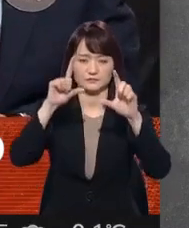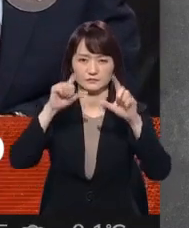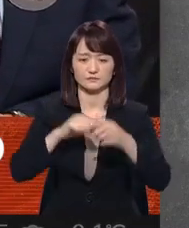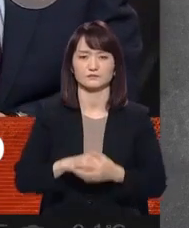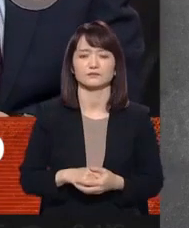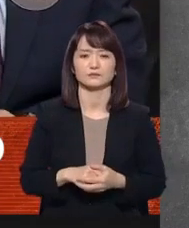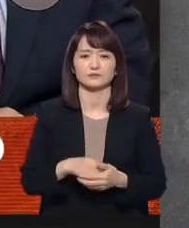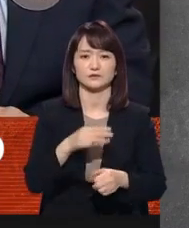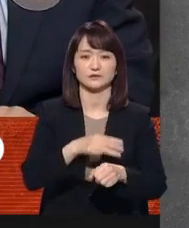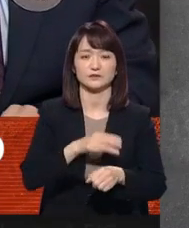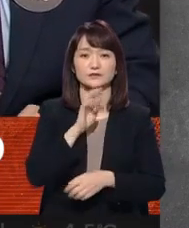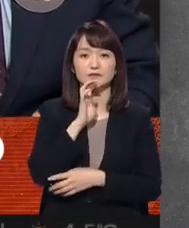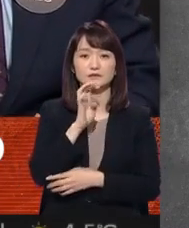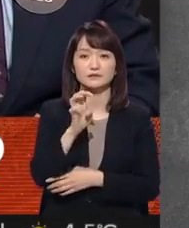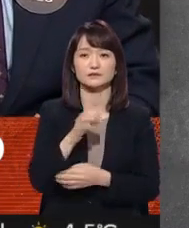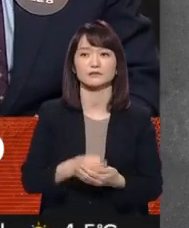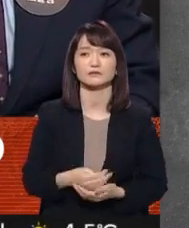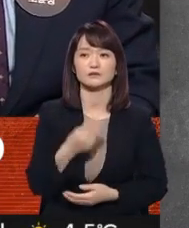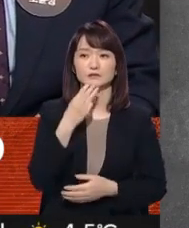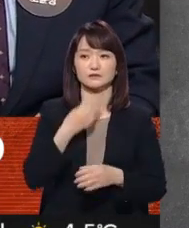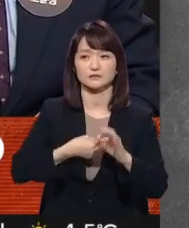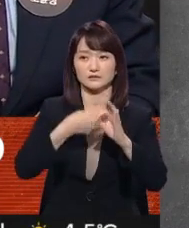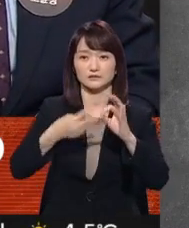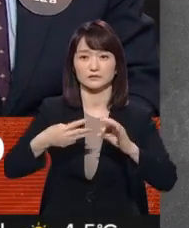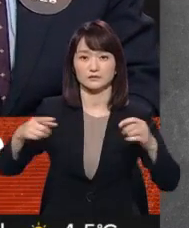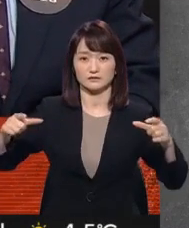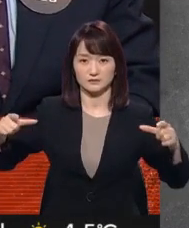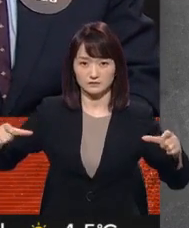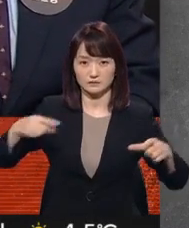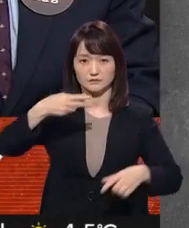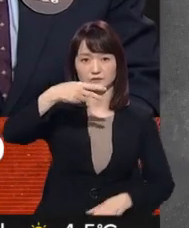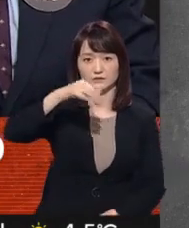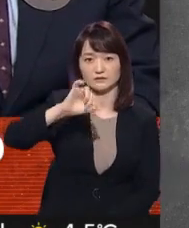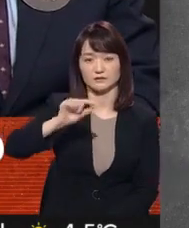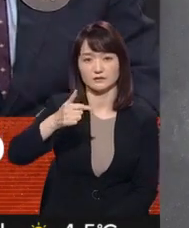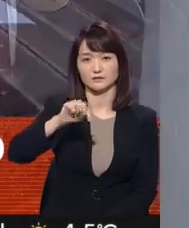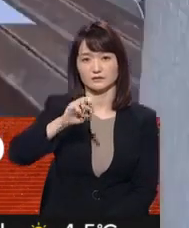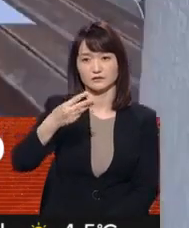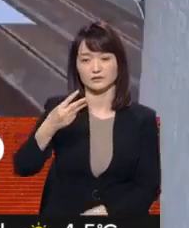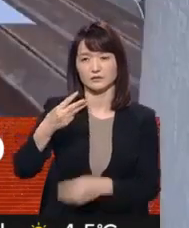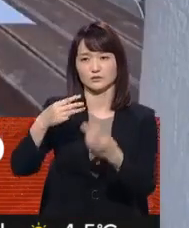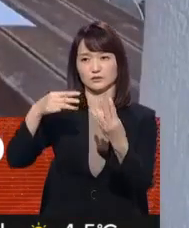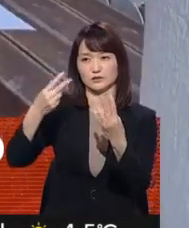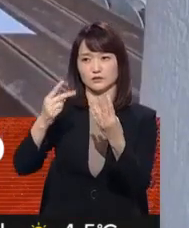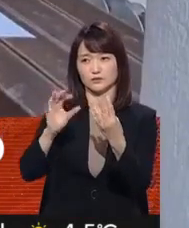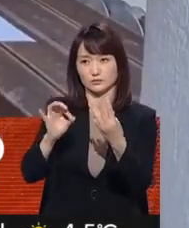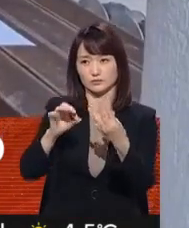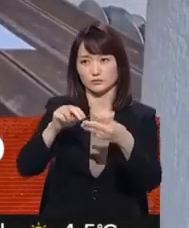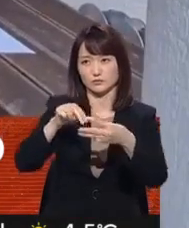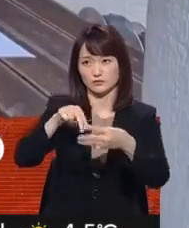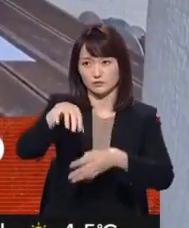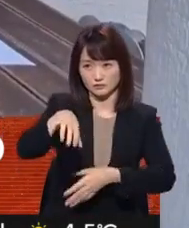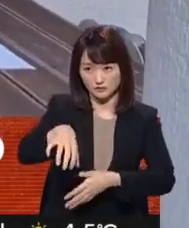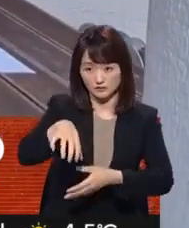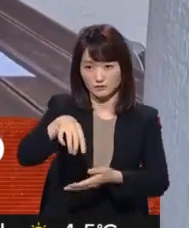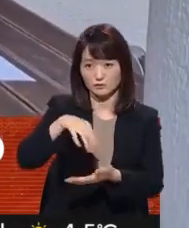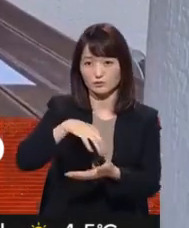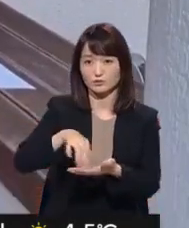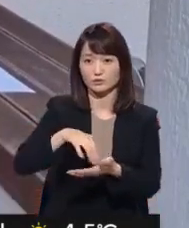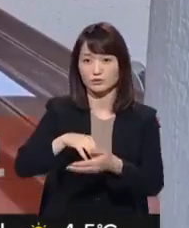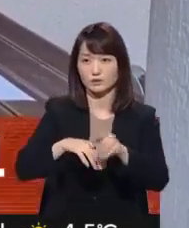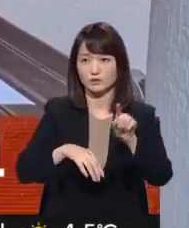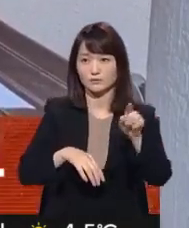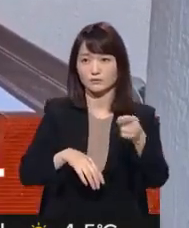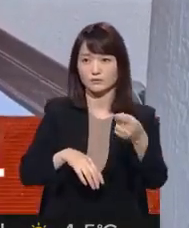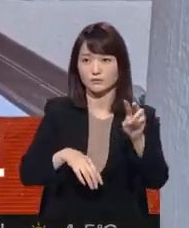40분인데요 서울 양천구에 있는 신월3동 주민센터 앞에 300만원 상당히 백미